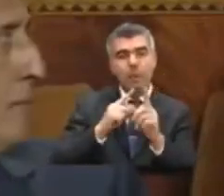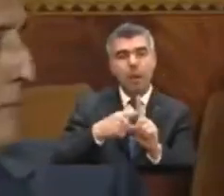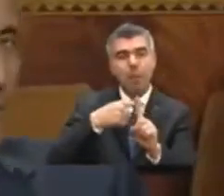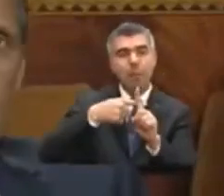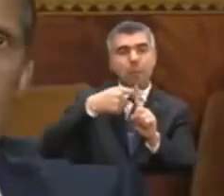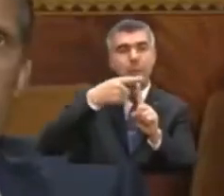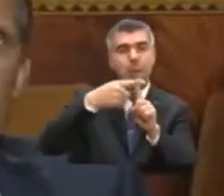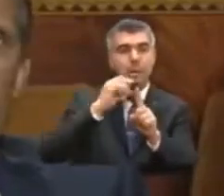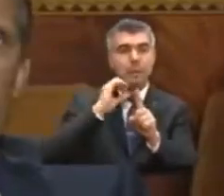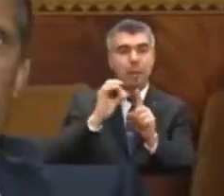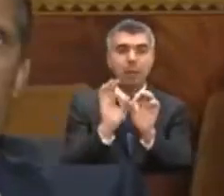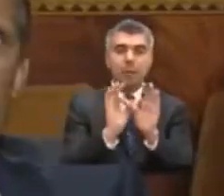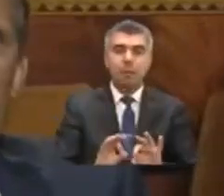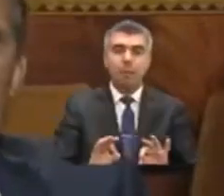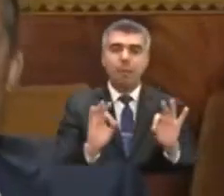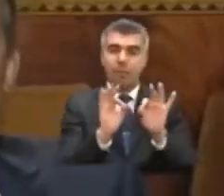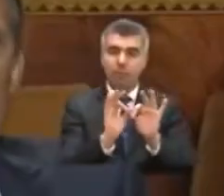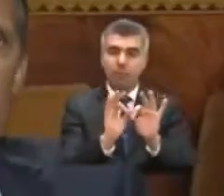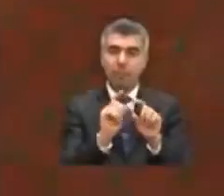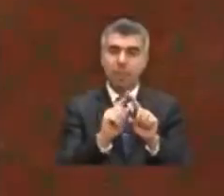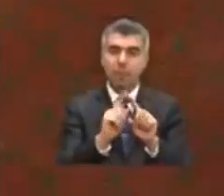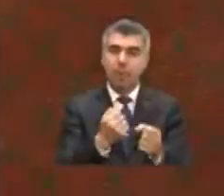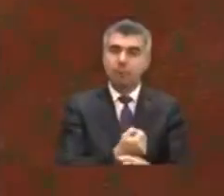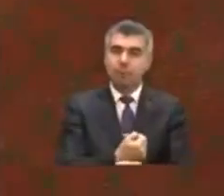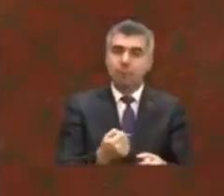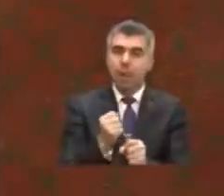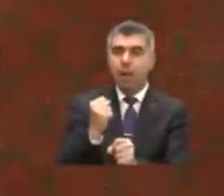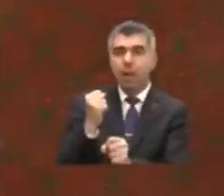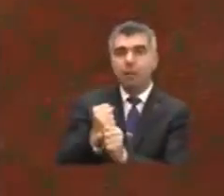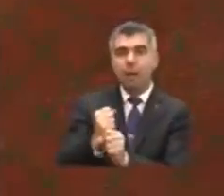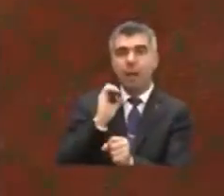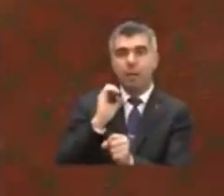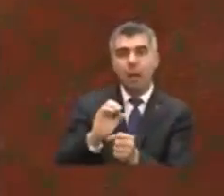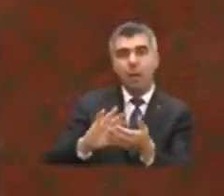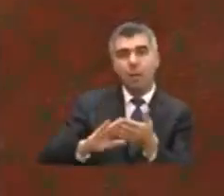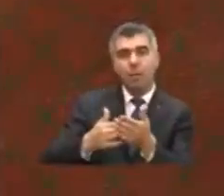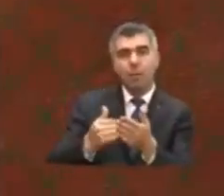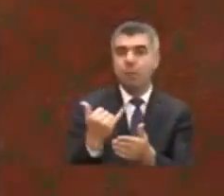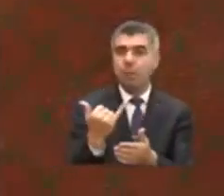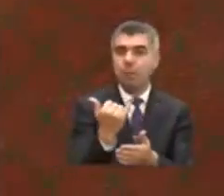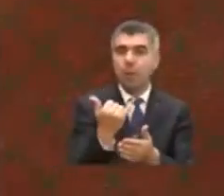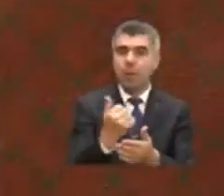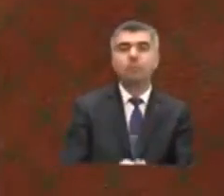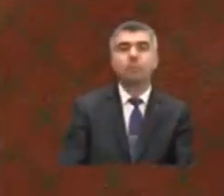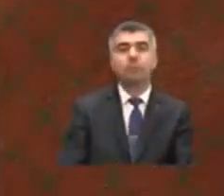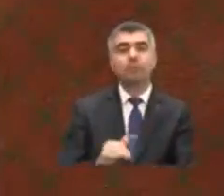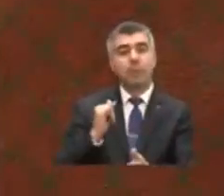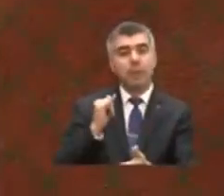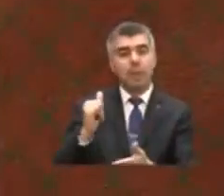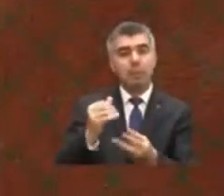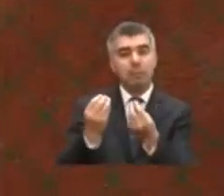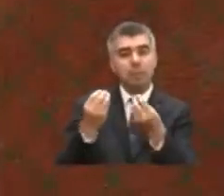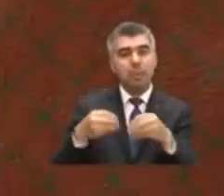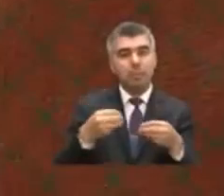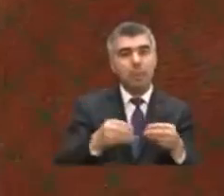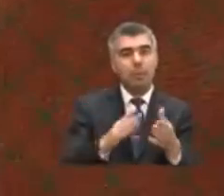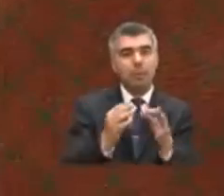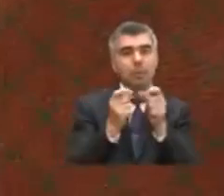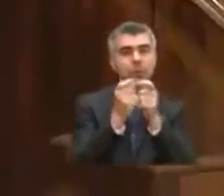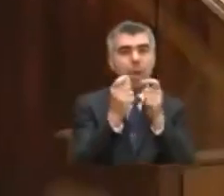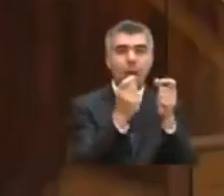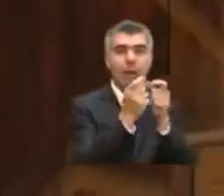الوطني وخلق فرص الشغل اللازمة بعيدا عن الحلول الترقيعية، مع استمرار إفلاس المقاولات الصغرى